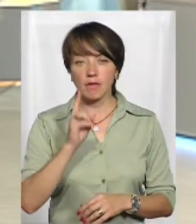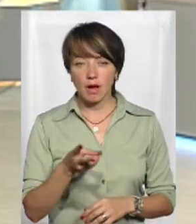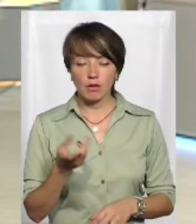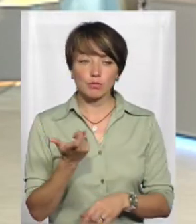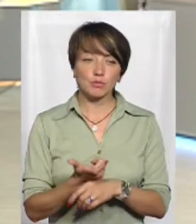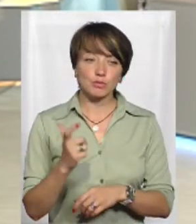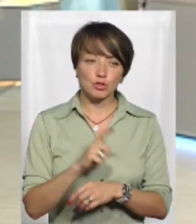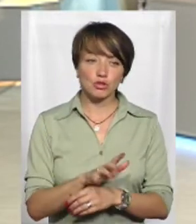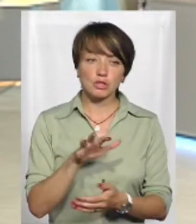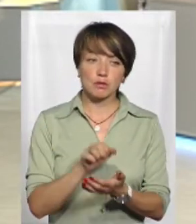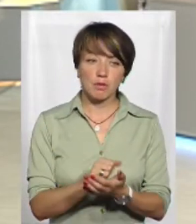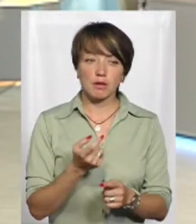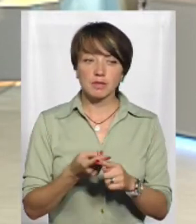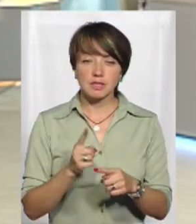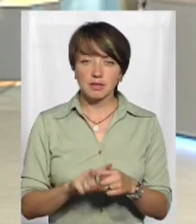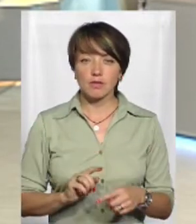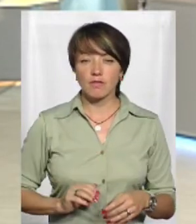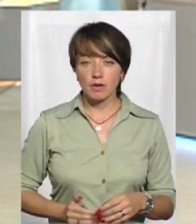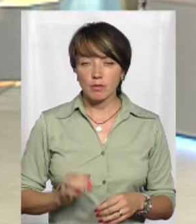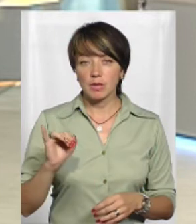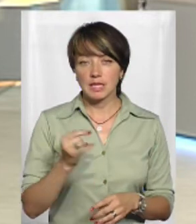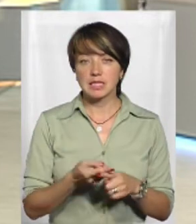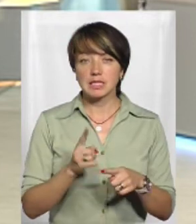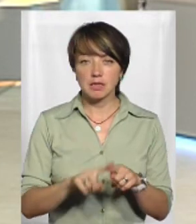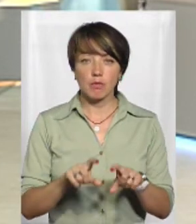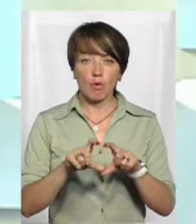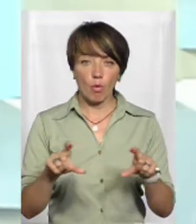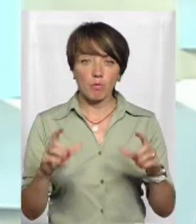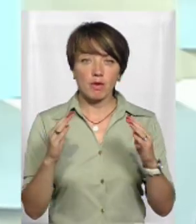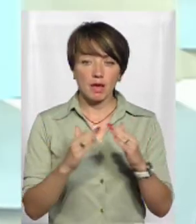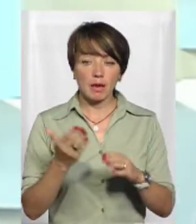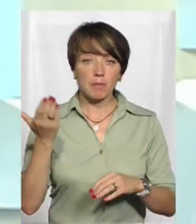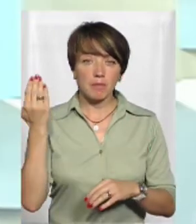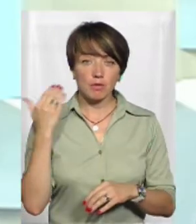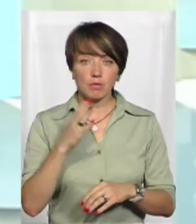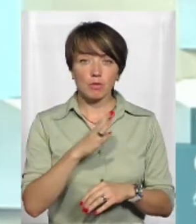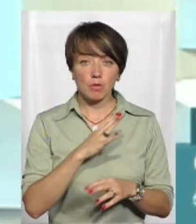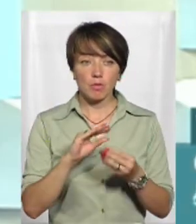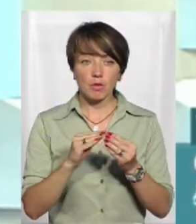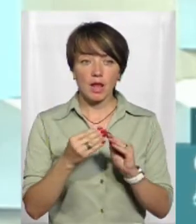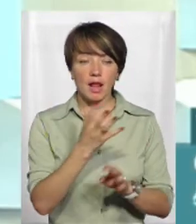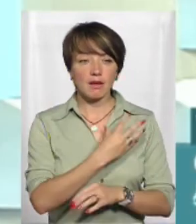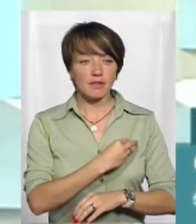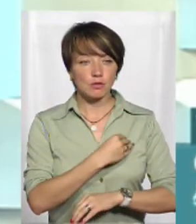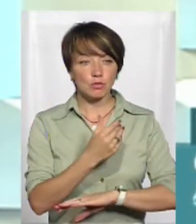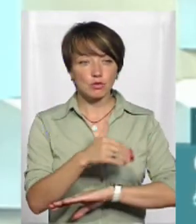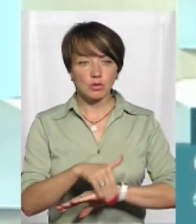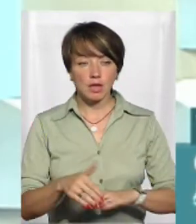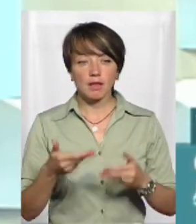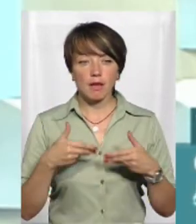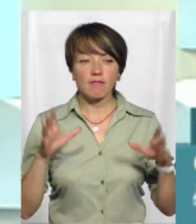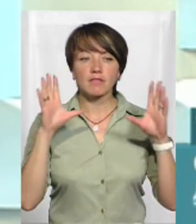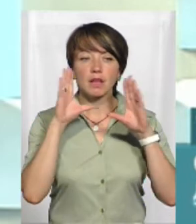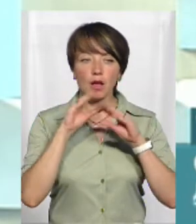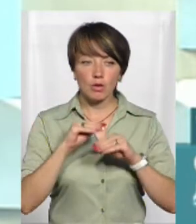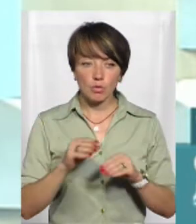більше 2 років, займаємося цим підприємством і безпосередньо цим об'єктом. Тому що перед тим, що був проблемний об'єкт на Львівському шосе, нам